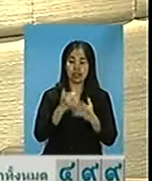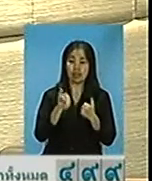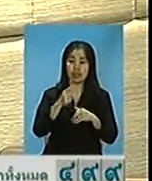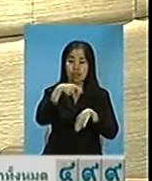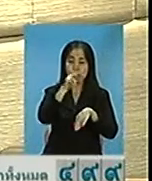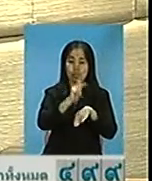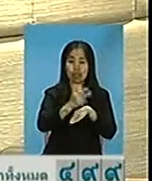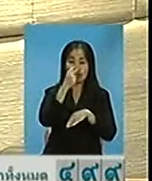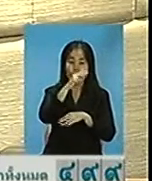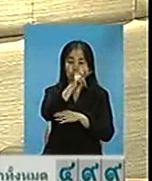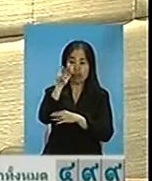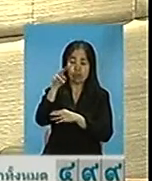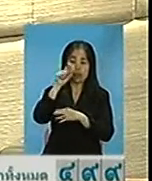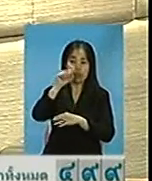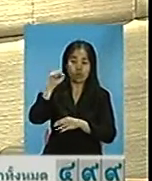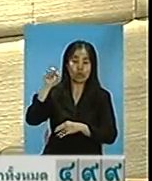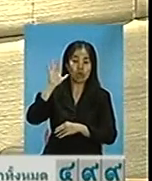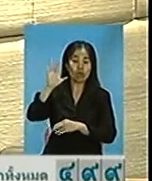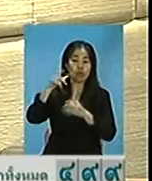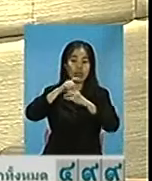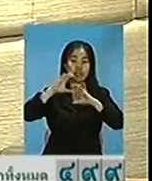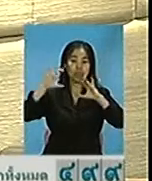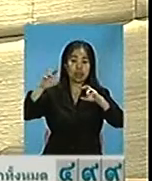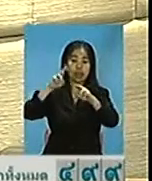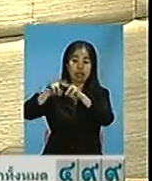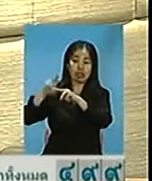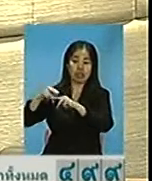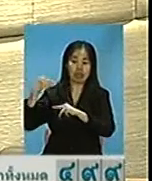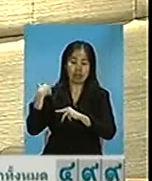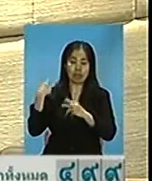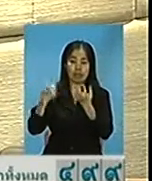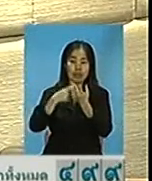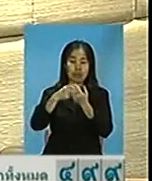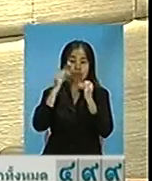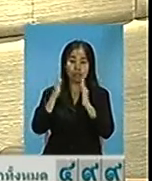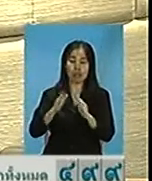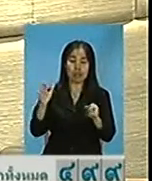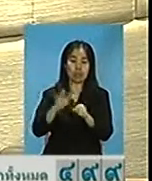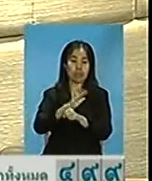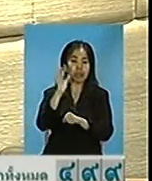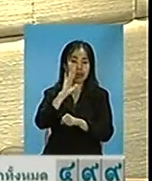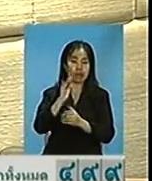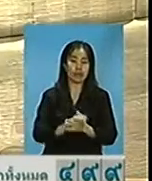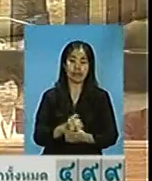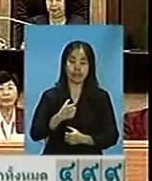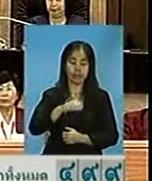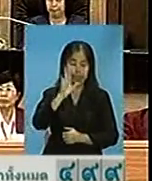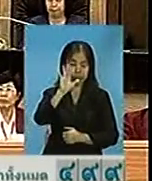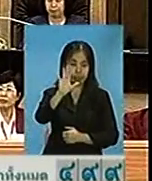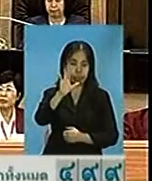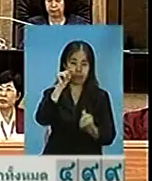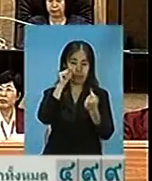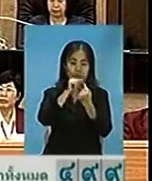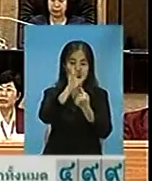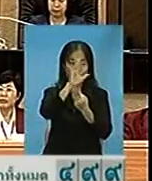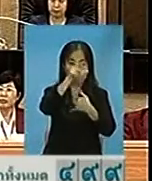องไปทางสสรัฐบาลนะครับนั่งอยู่น่าจะไม่ครบองค์ประชุมนะครับ อย่างนี้เอาเฉพาะประเด็นเรานะอย่าไปถึง ท่านประ